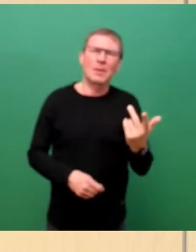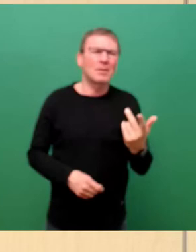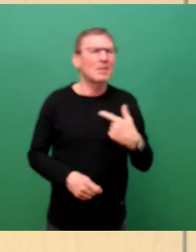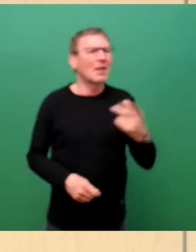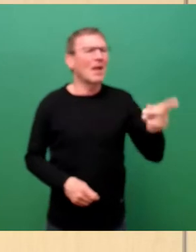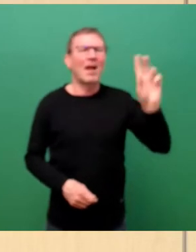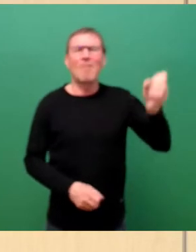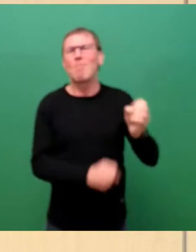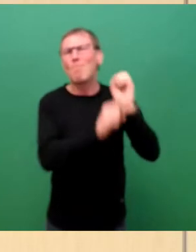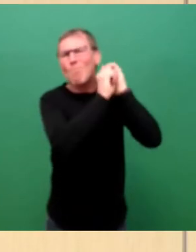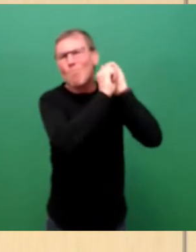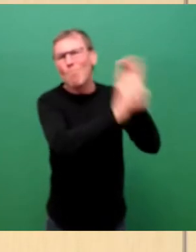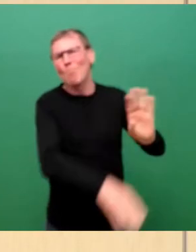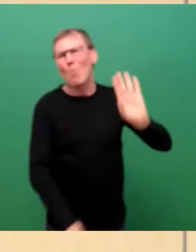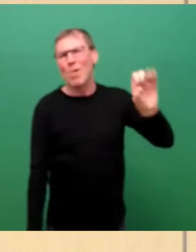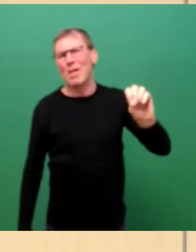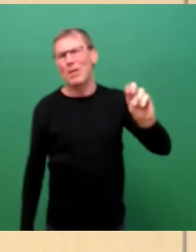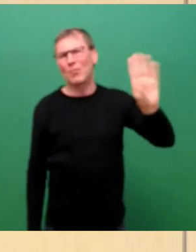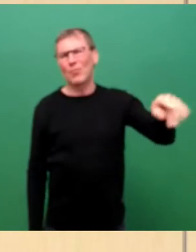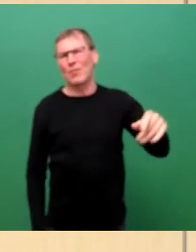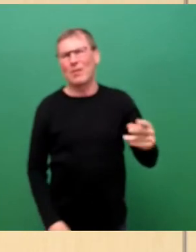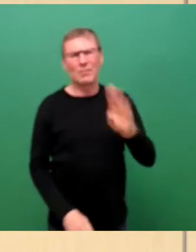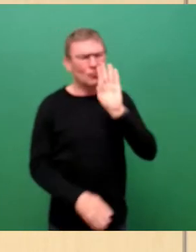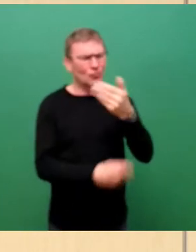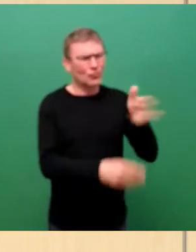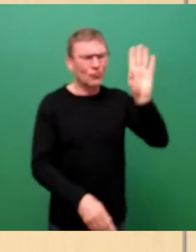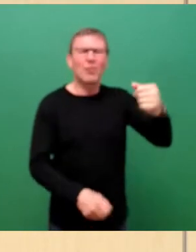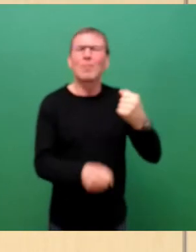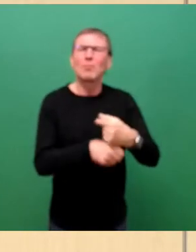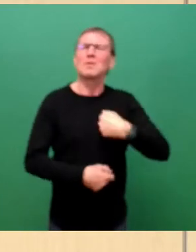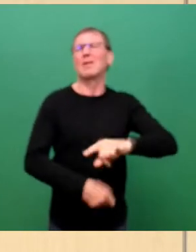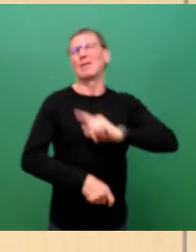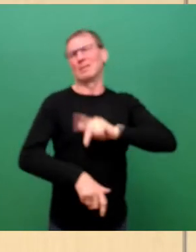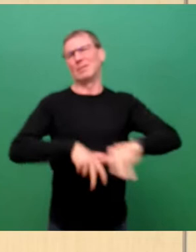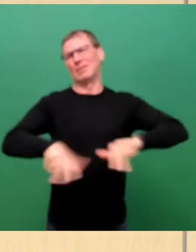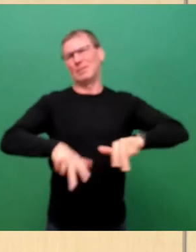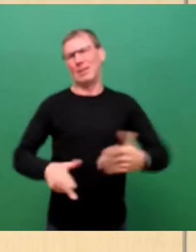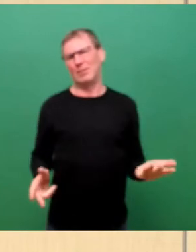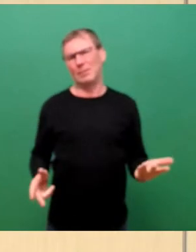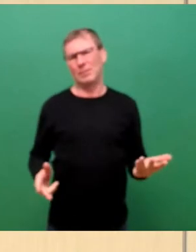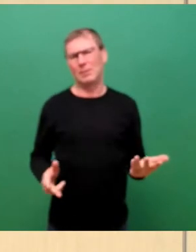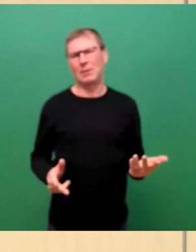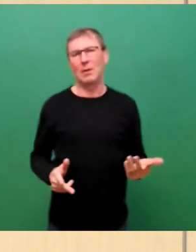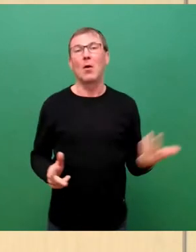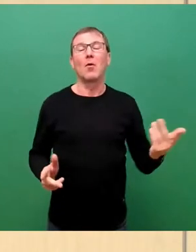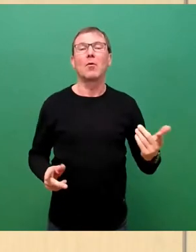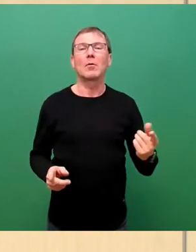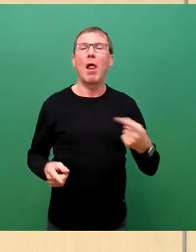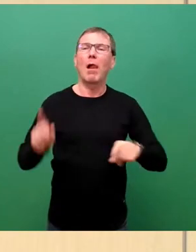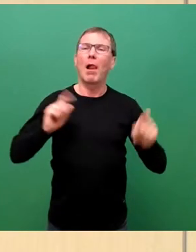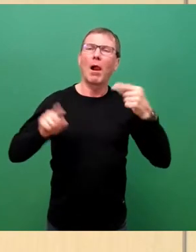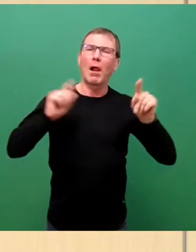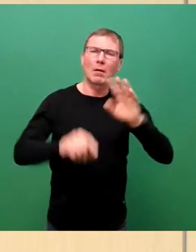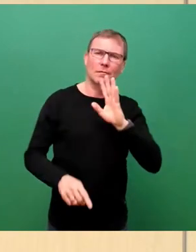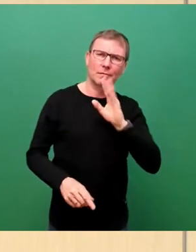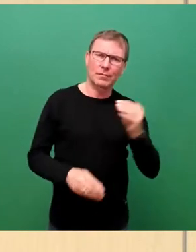sagen, wenn ihr das nicht schafft, dann müssen wir es halt eben alleine in die Hand nehmen oder mit Unterstellungen zu arbeiten.